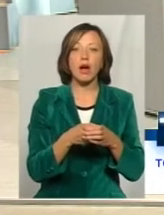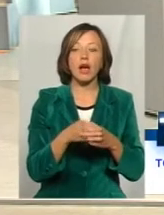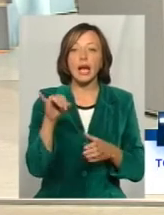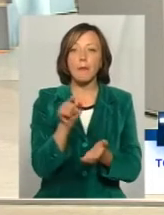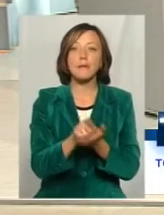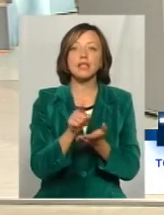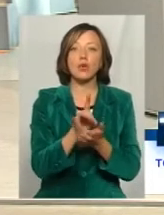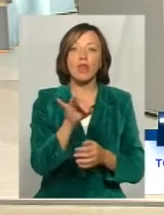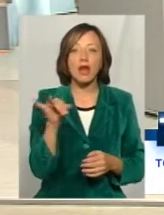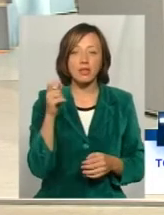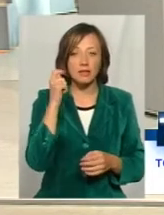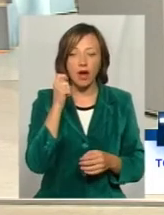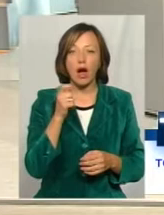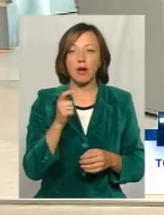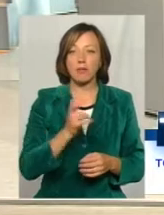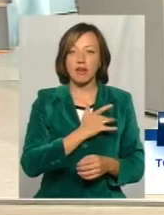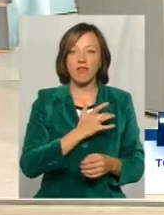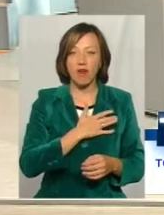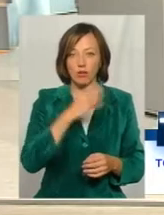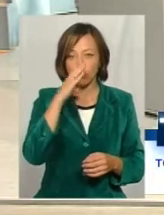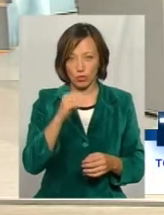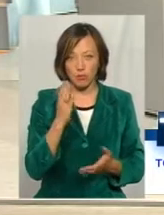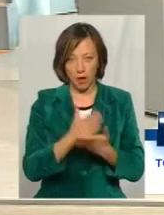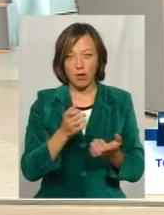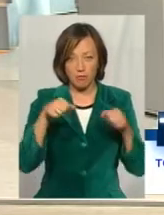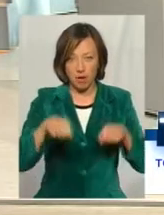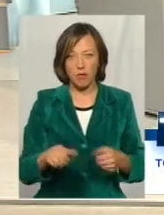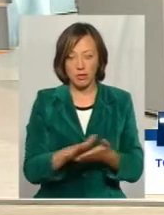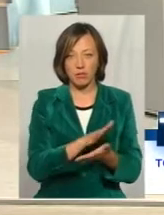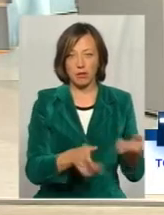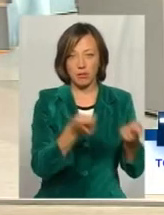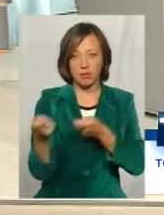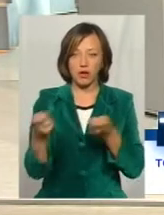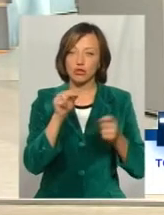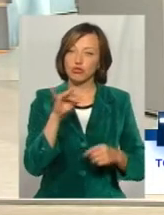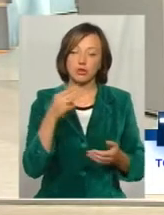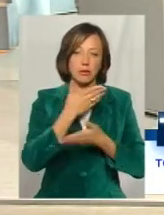пенсіонери. Приватні перевізники мають право їх перевозити, чи не мають?